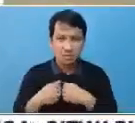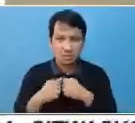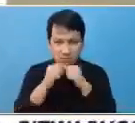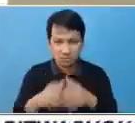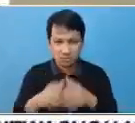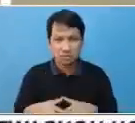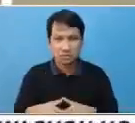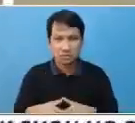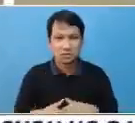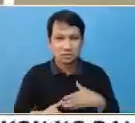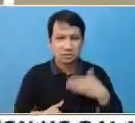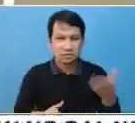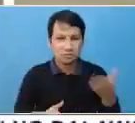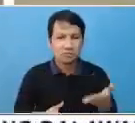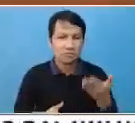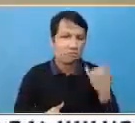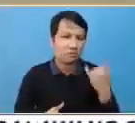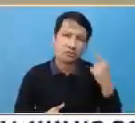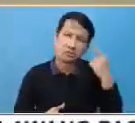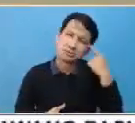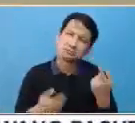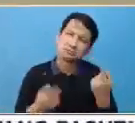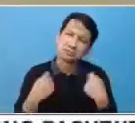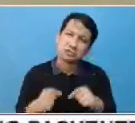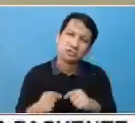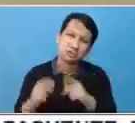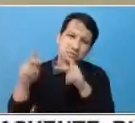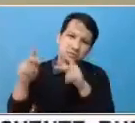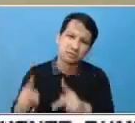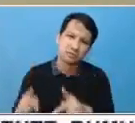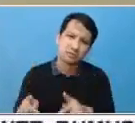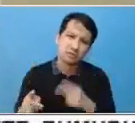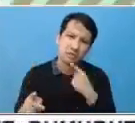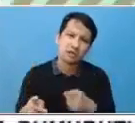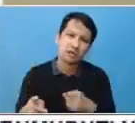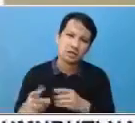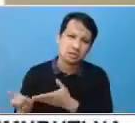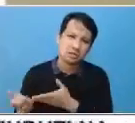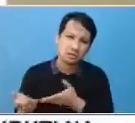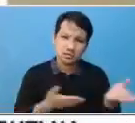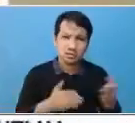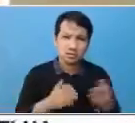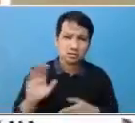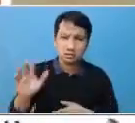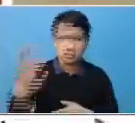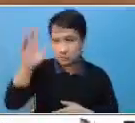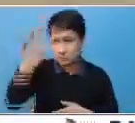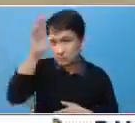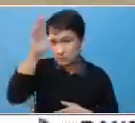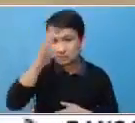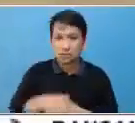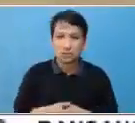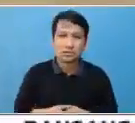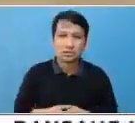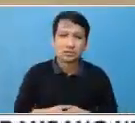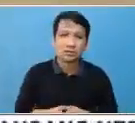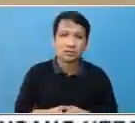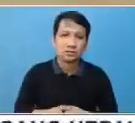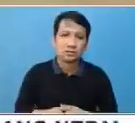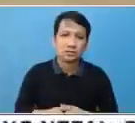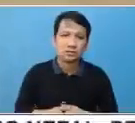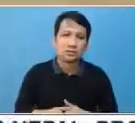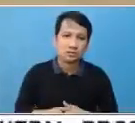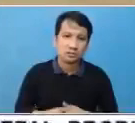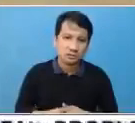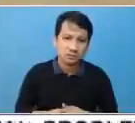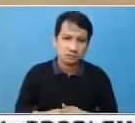bilang vice-alkalde ng Maynila, ilang executive programs din sa University of the Philippines ang dinaluhan